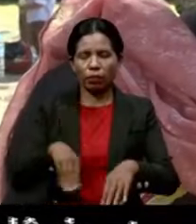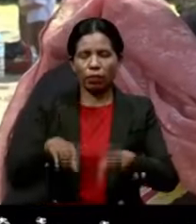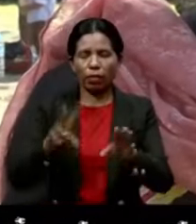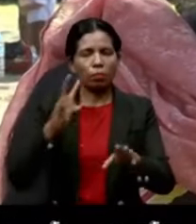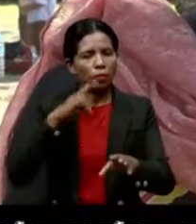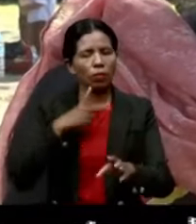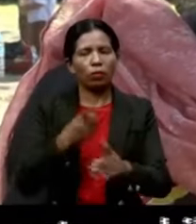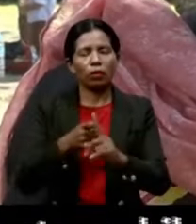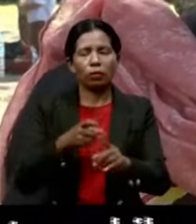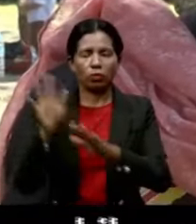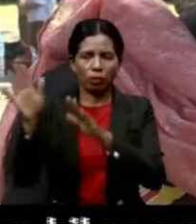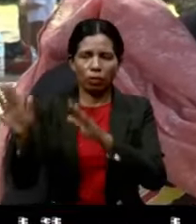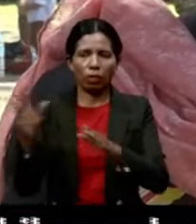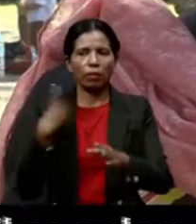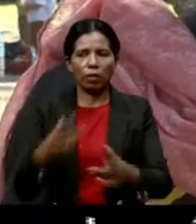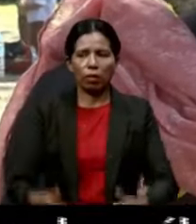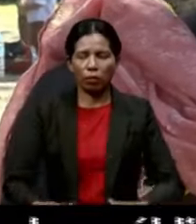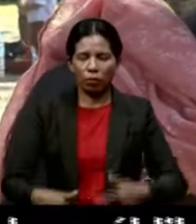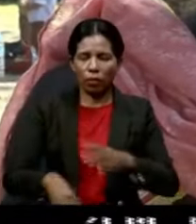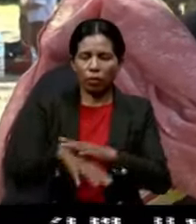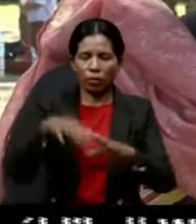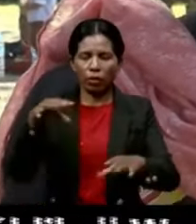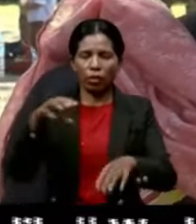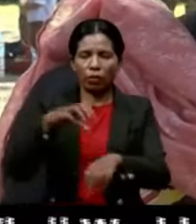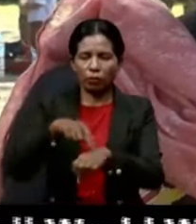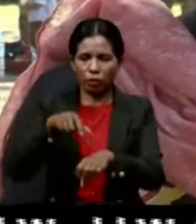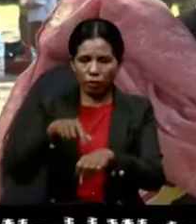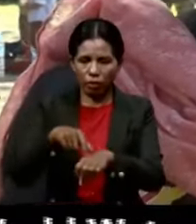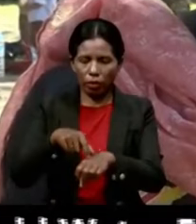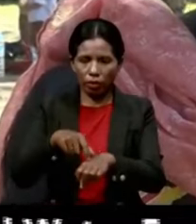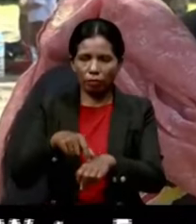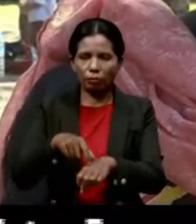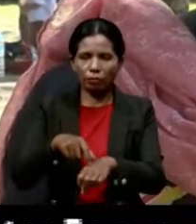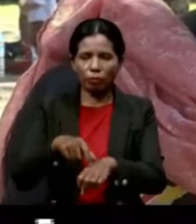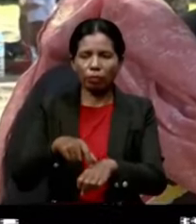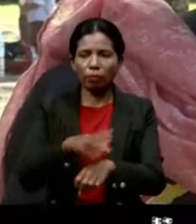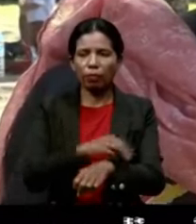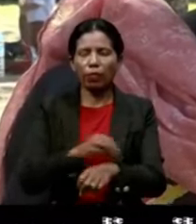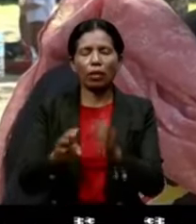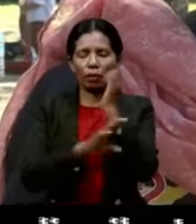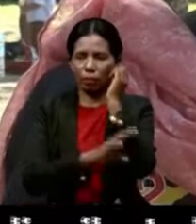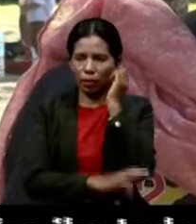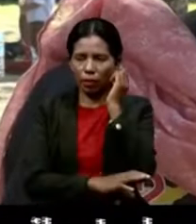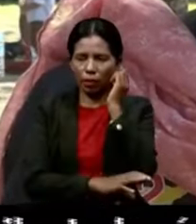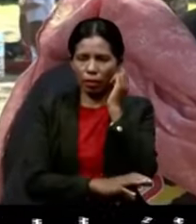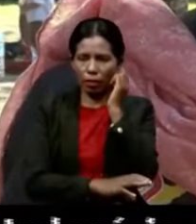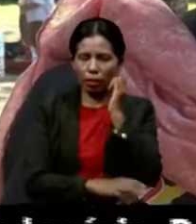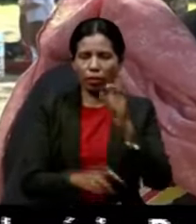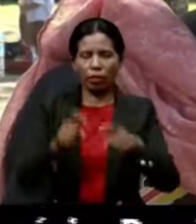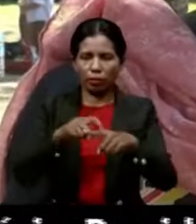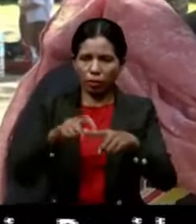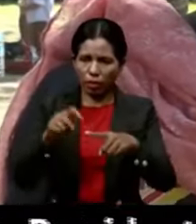ya muris mak husi aiferina, feho, talas, batar, perkeli,